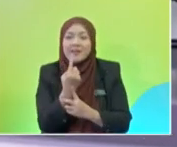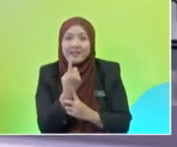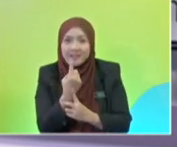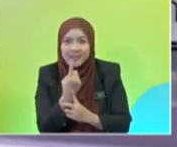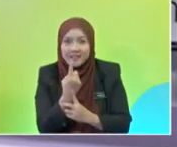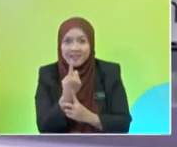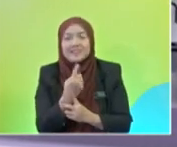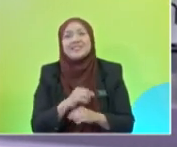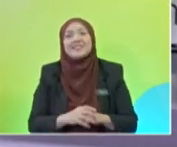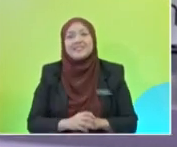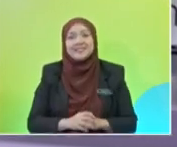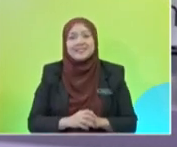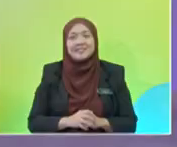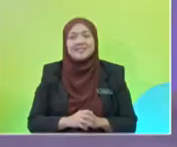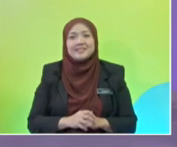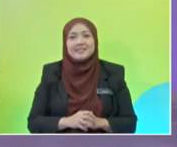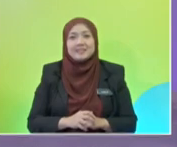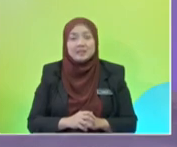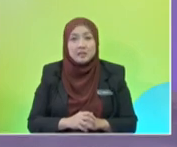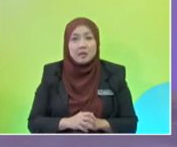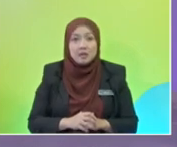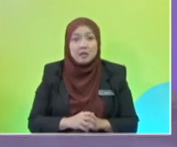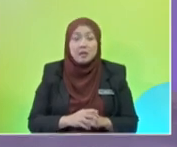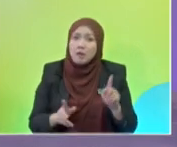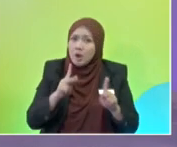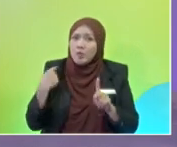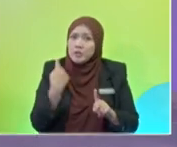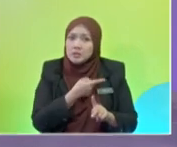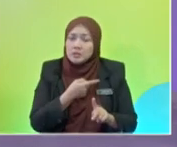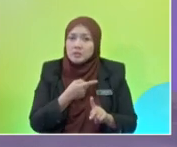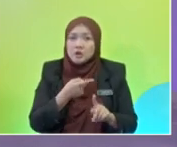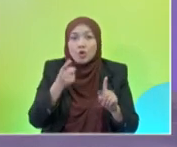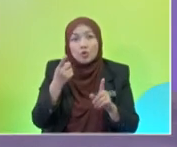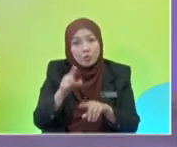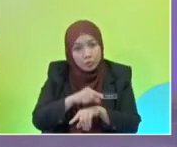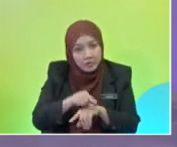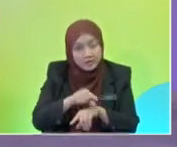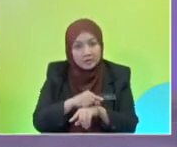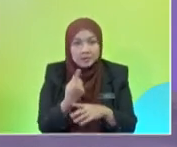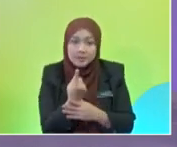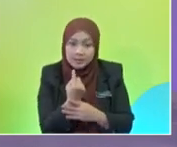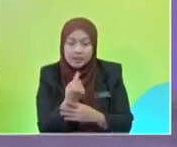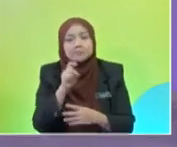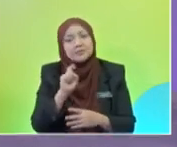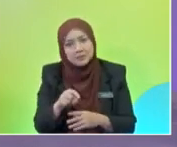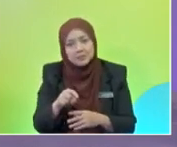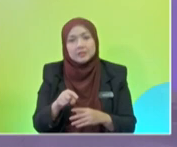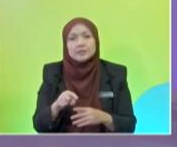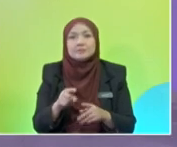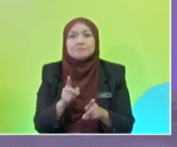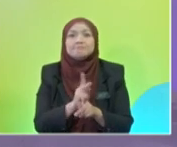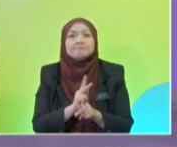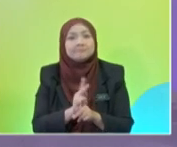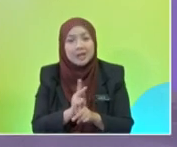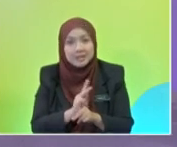murid apabila kita menggunakan sumber murid-murid Mesti kena hati-hati Mesti menggunakan sumber cahaya